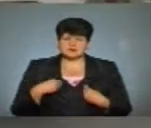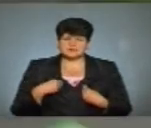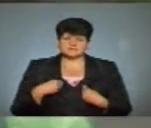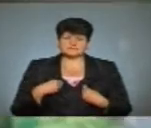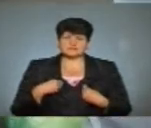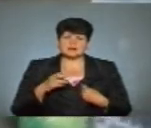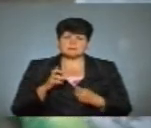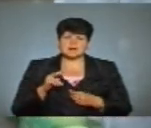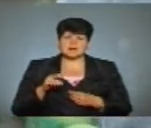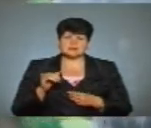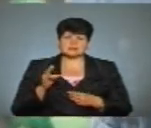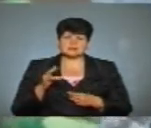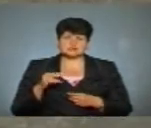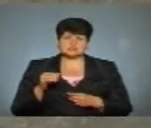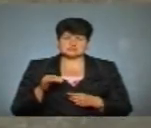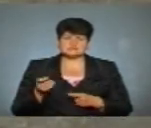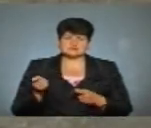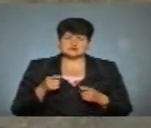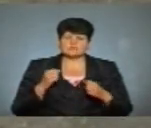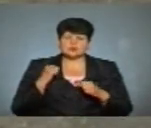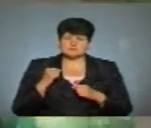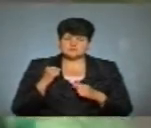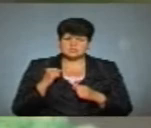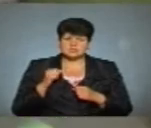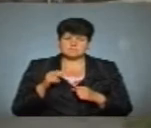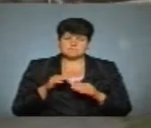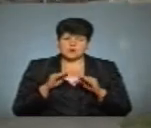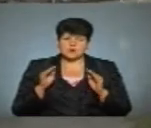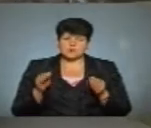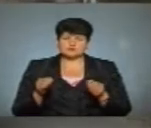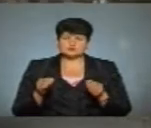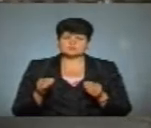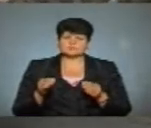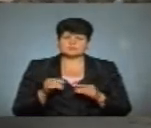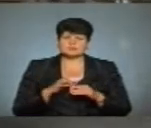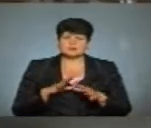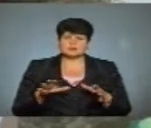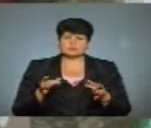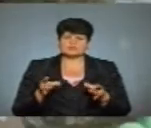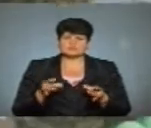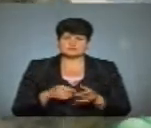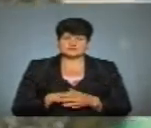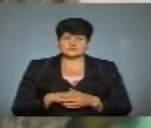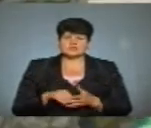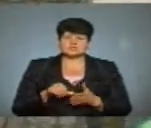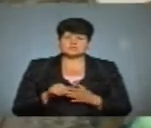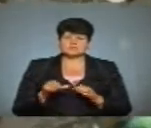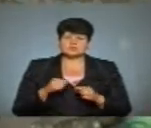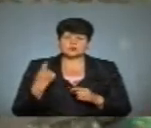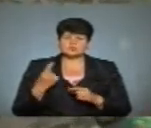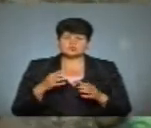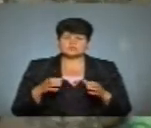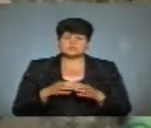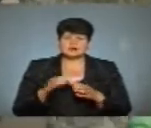для бліндажів, для веземо мішки і пленку, щоб вбити бліндажі, щоб не було сирості. Член правління обласної спілки